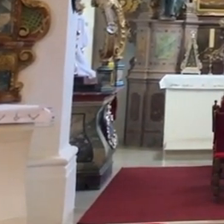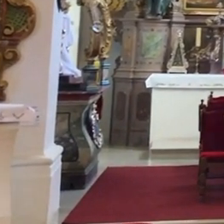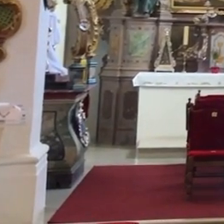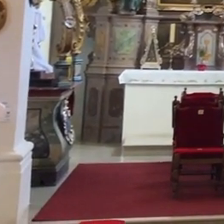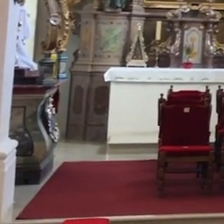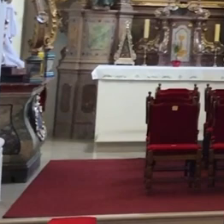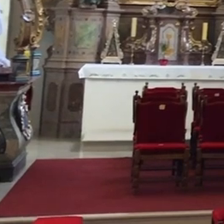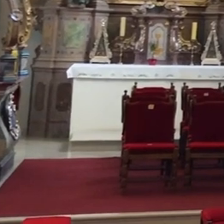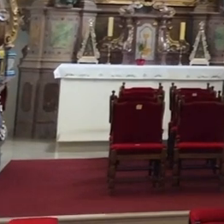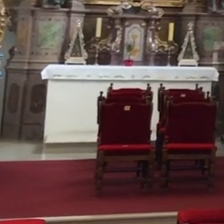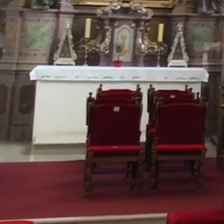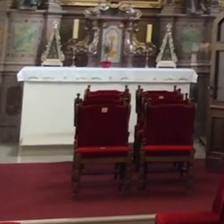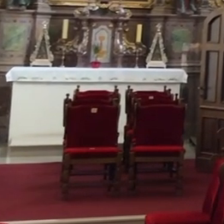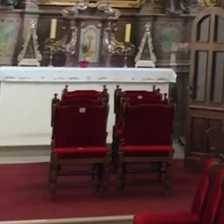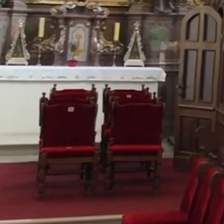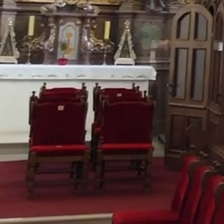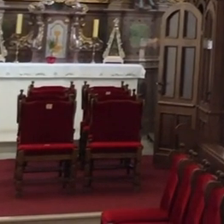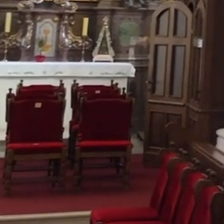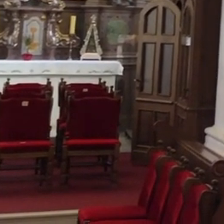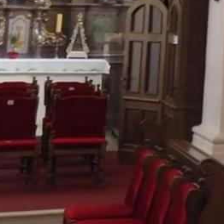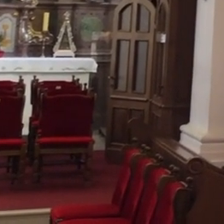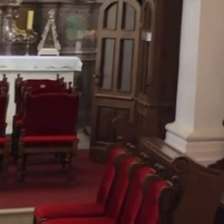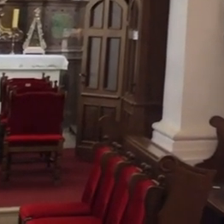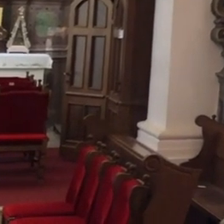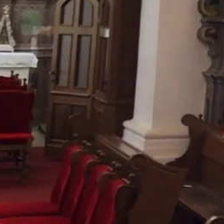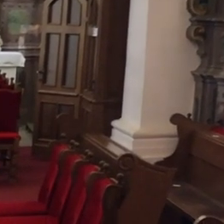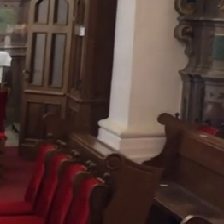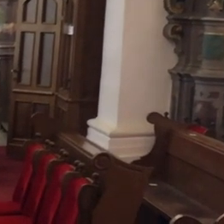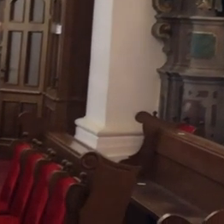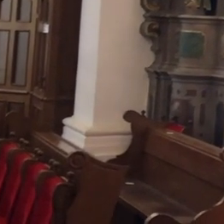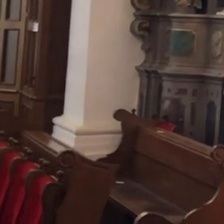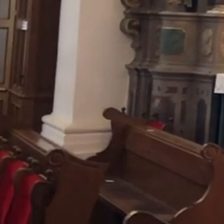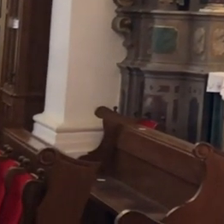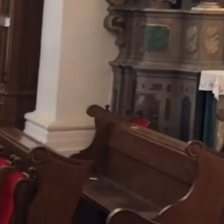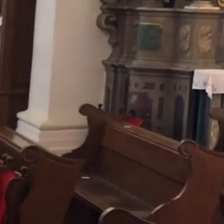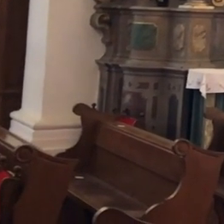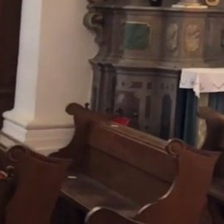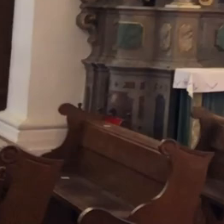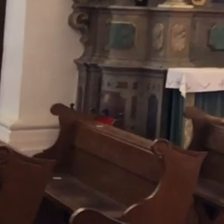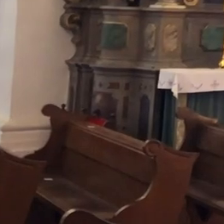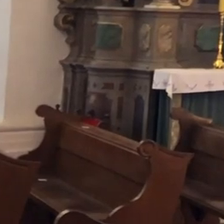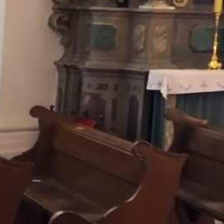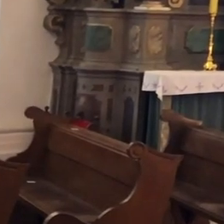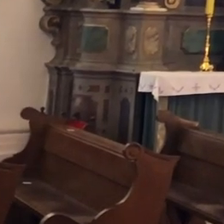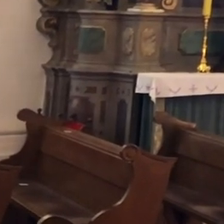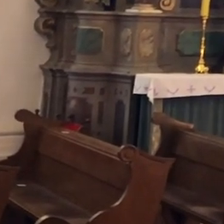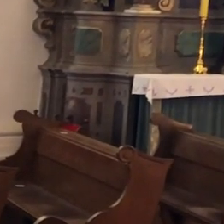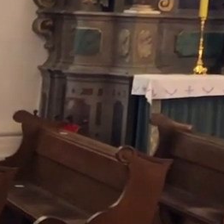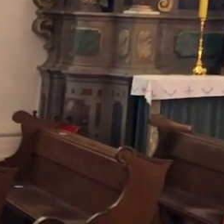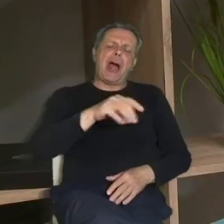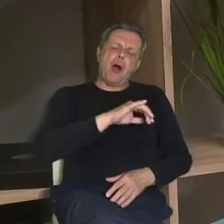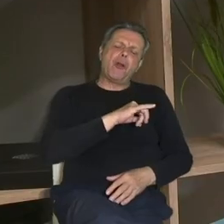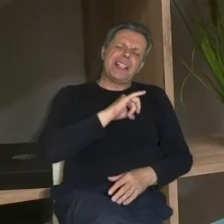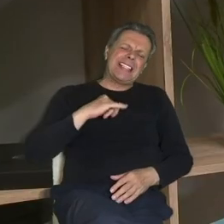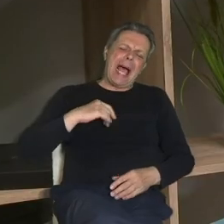Nalaze se dvije zanimljive crkve. Nalazi se puno toga, no najbolje njemu prepustiti da nam ispriča